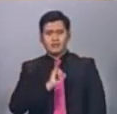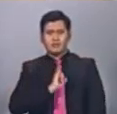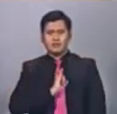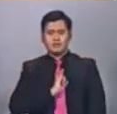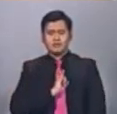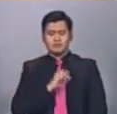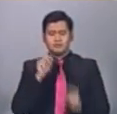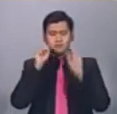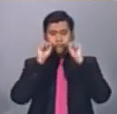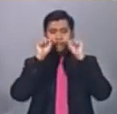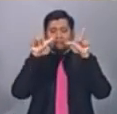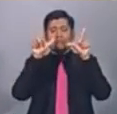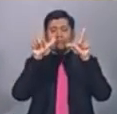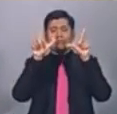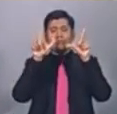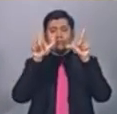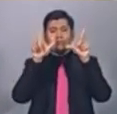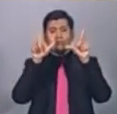Saya tergamam.